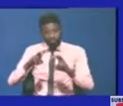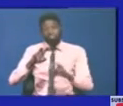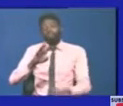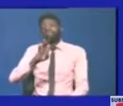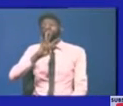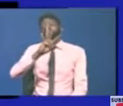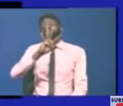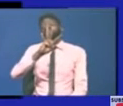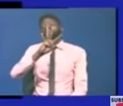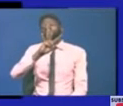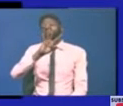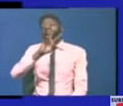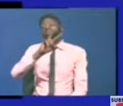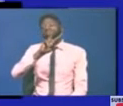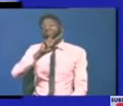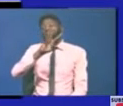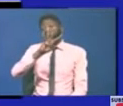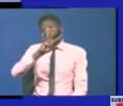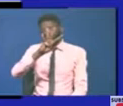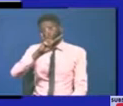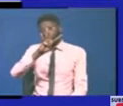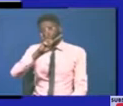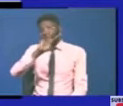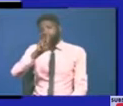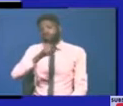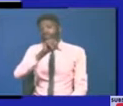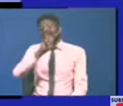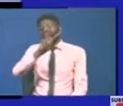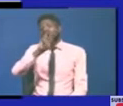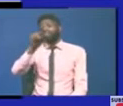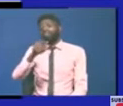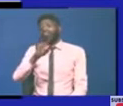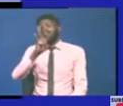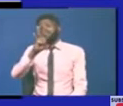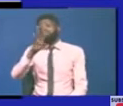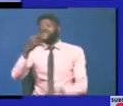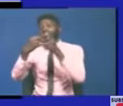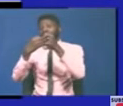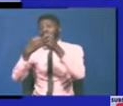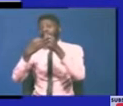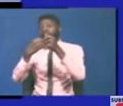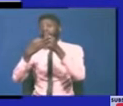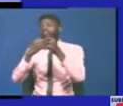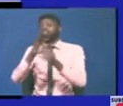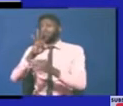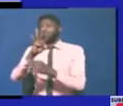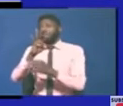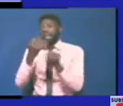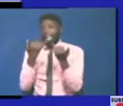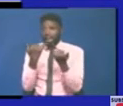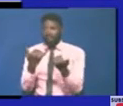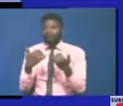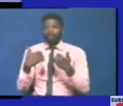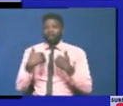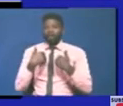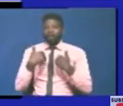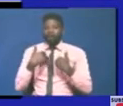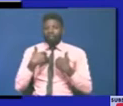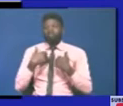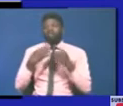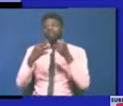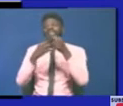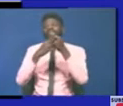2484 zilizopimwa katika saa 24 zilizopita. Wizara ya Afya imesema kiwango cha maambukizi sasa ni 9.9%. Kufikia sasa